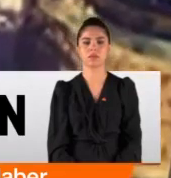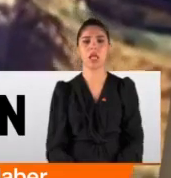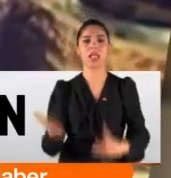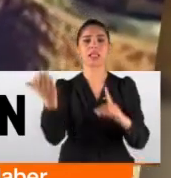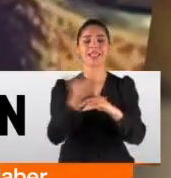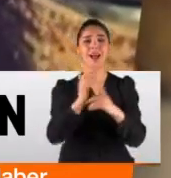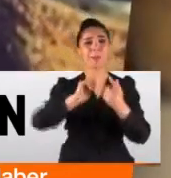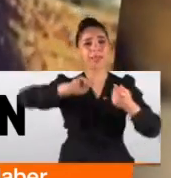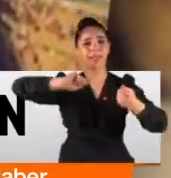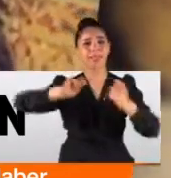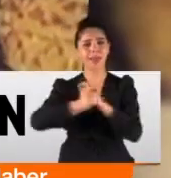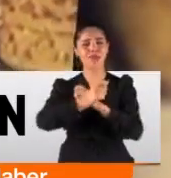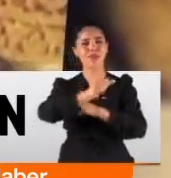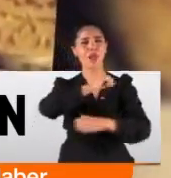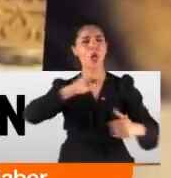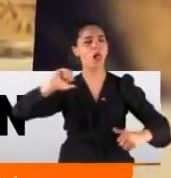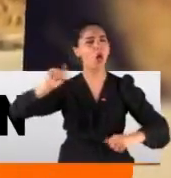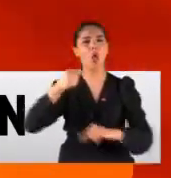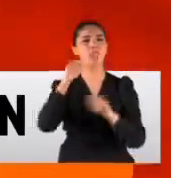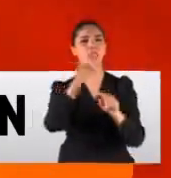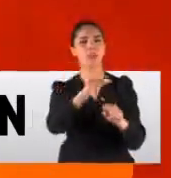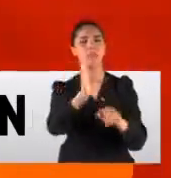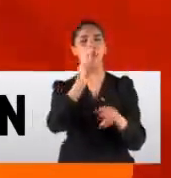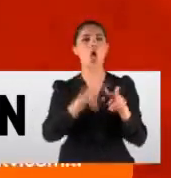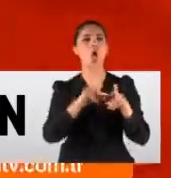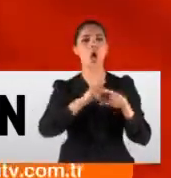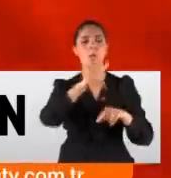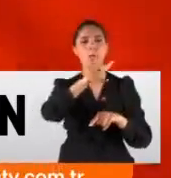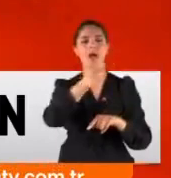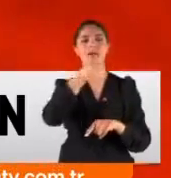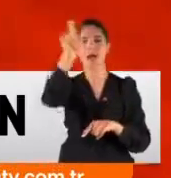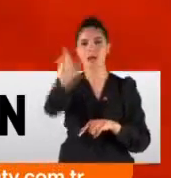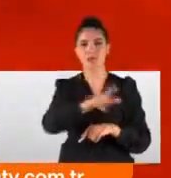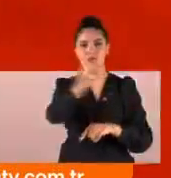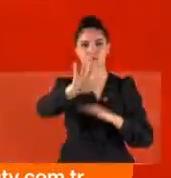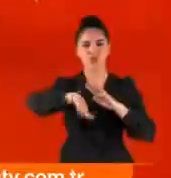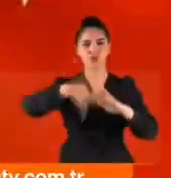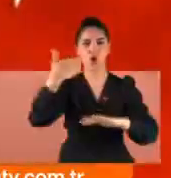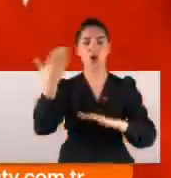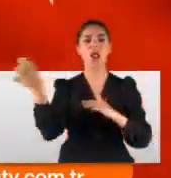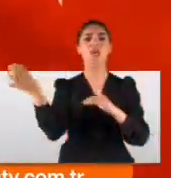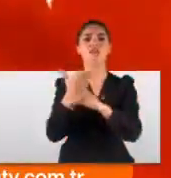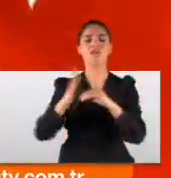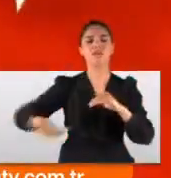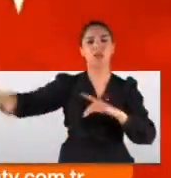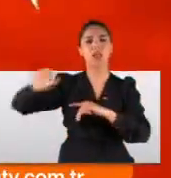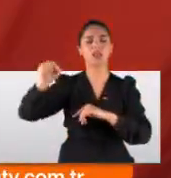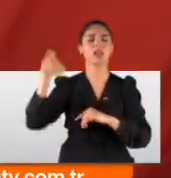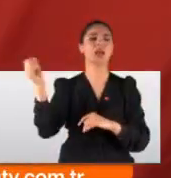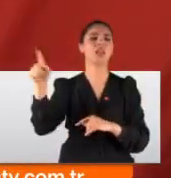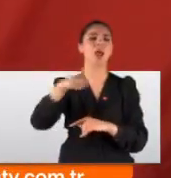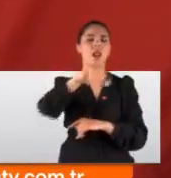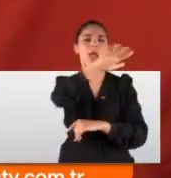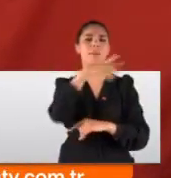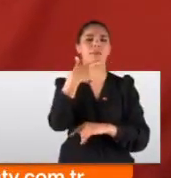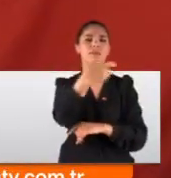Darbenin seyrini değiştiren olaylardan biriydi bu. Halis Demir Terzi'yi vurduktan sonra hainler tarafından şehit edildi.